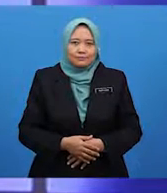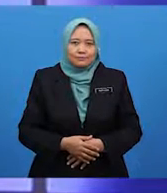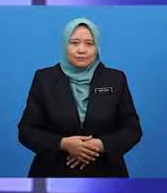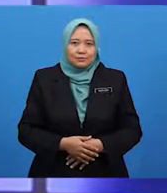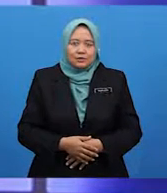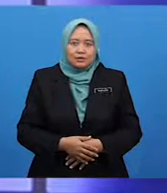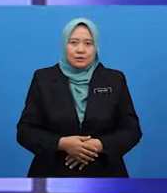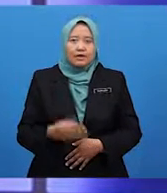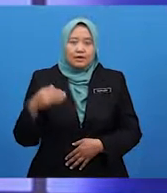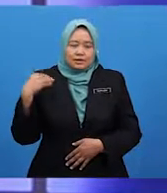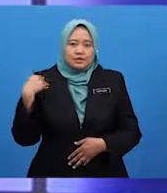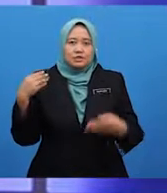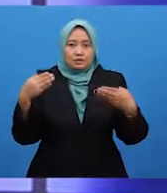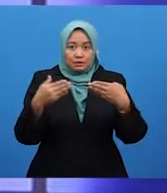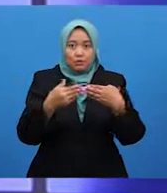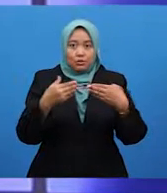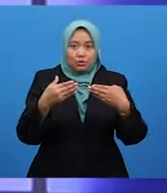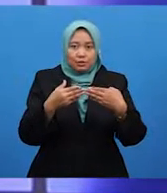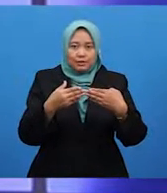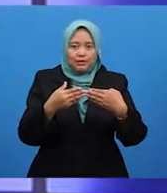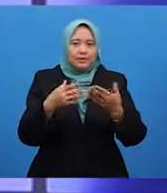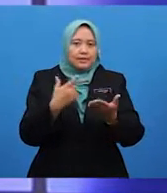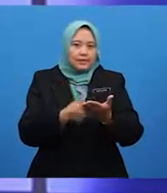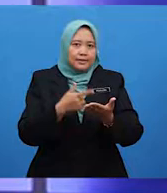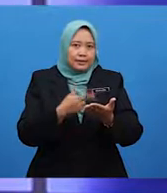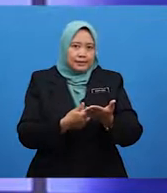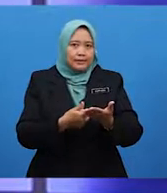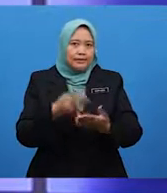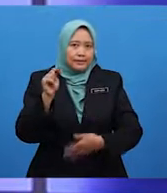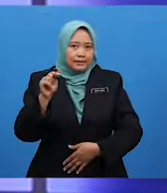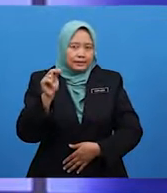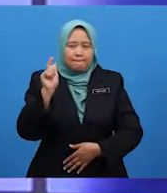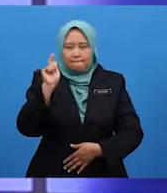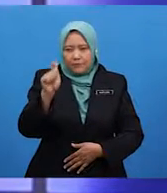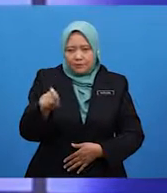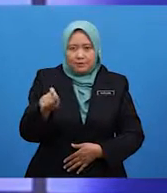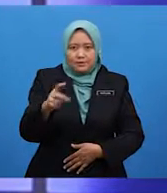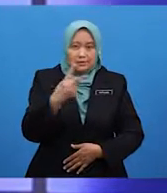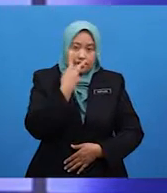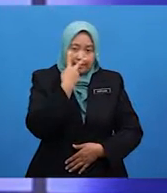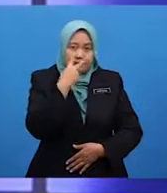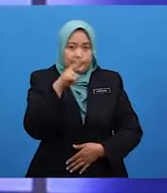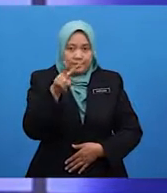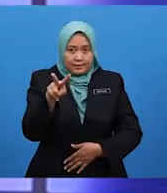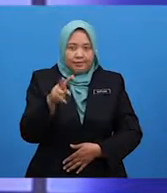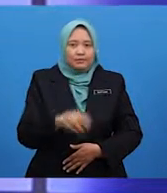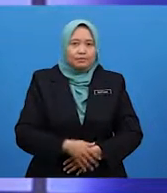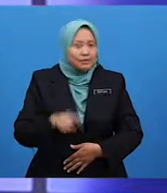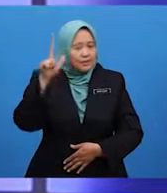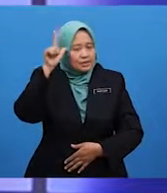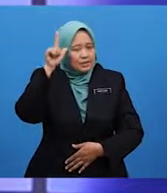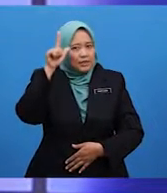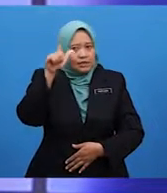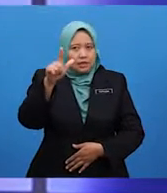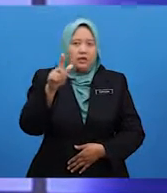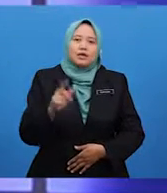saja tidak cukup. Kita kena tahu tentang persembahan dan juga peragaan. Sebab betul, sebenarnya macam sebagai anda semua pelajar-pelajar, kita di sini kita